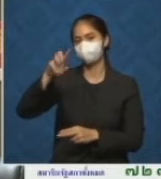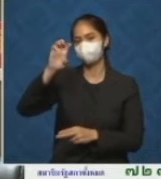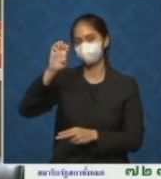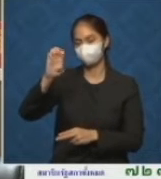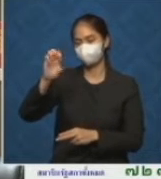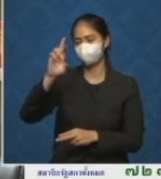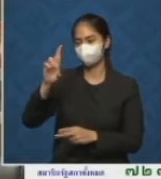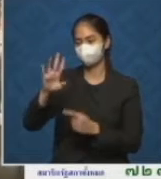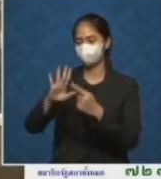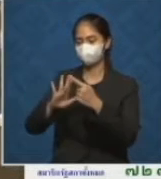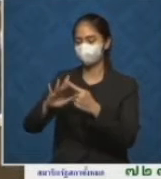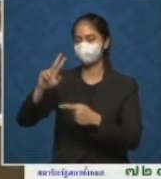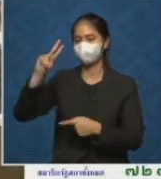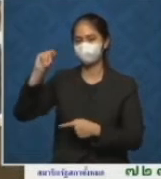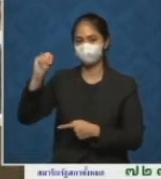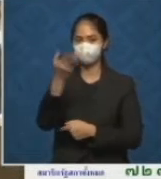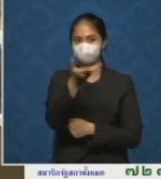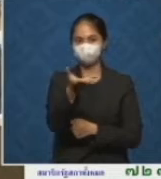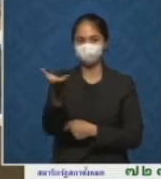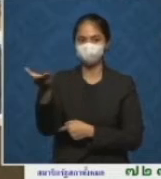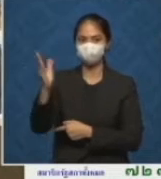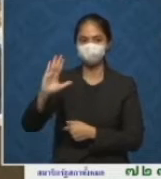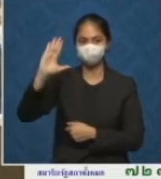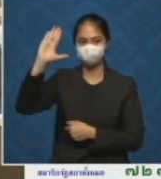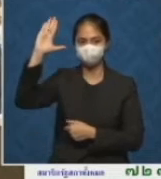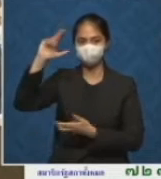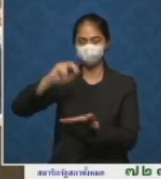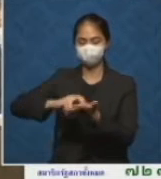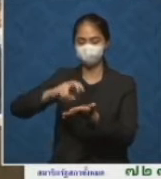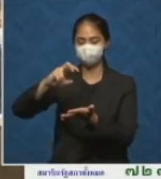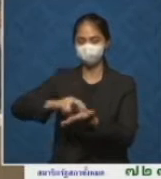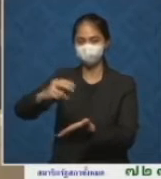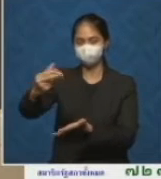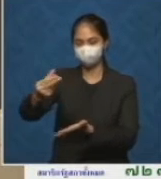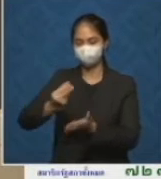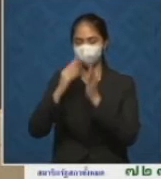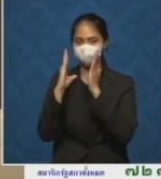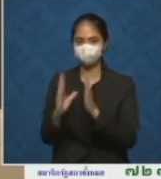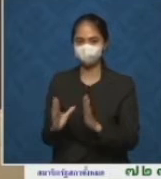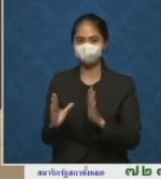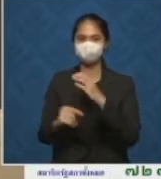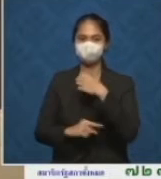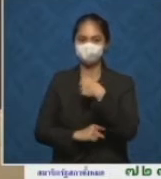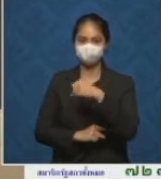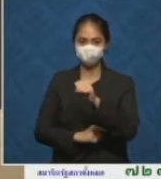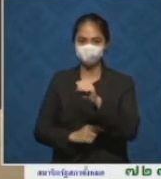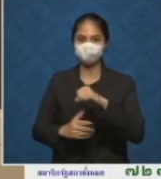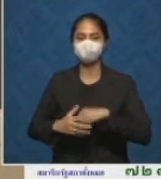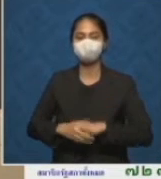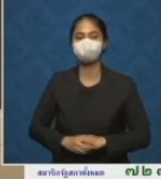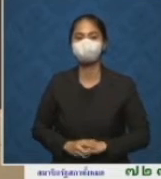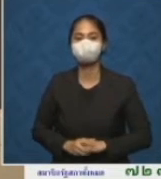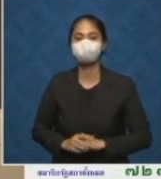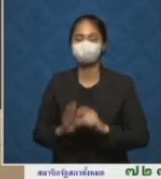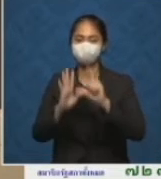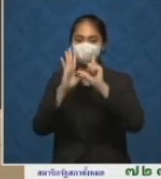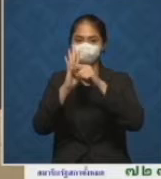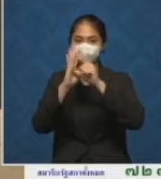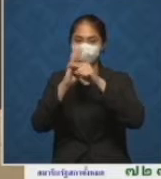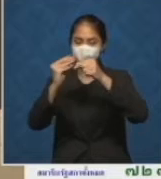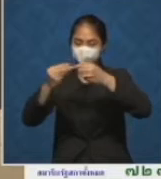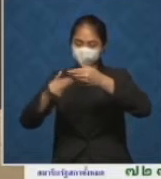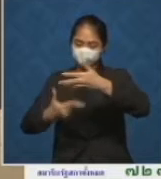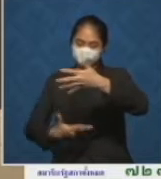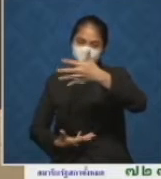ขอผู้รับรองด้วยครับ ขอผู้รับรอง10ท่านด้วยครับครับเรียบร้อยครับต่อไปท่านเลขาธิการอ่านรายชื่อกรรมาธิ